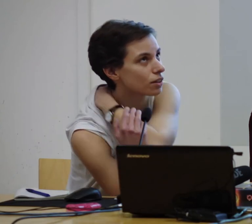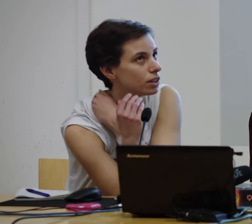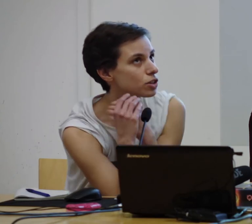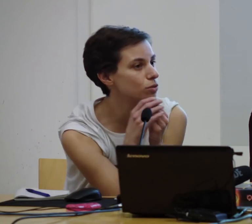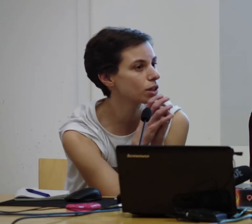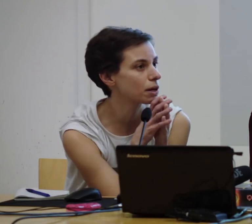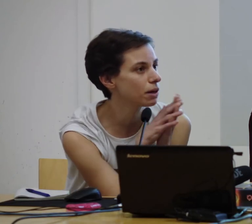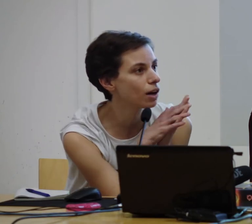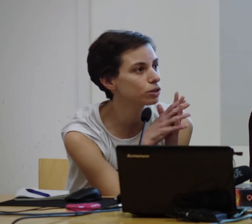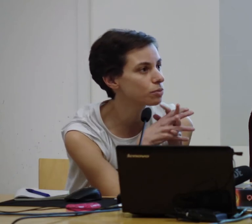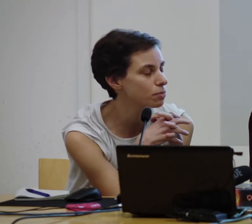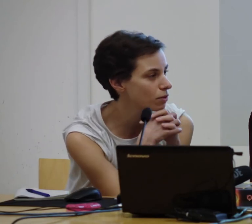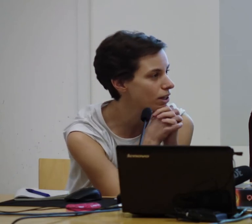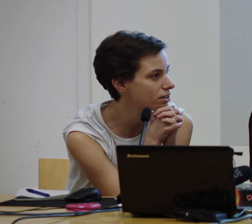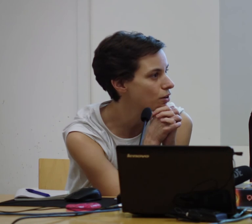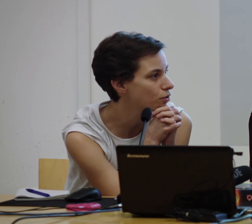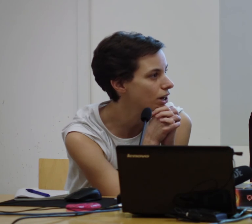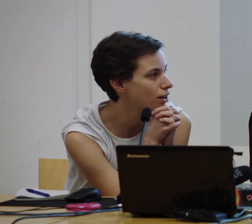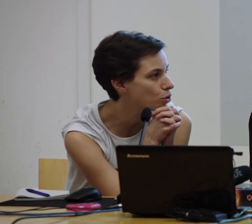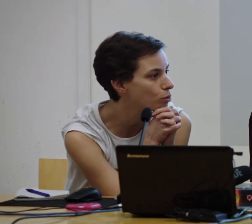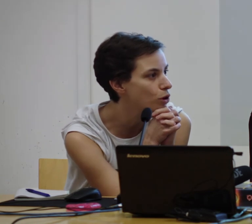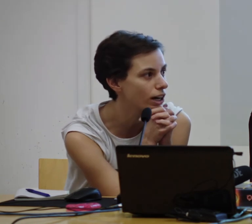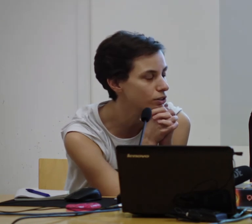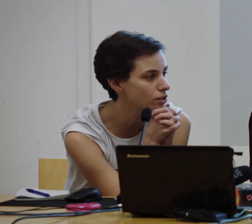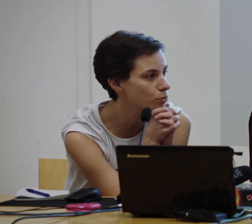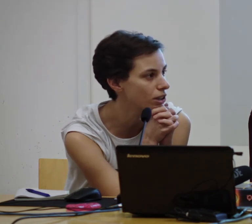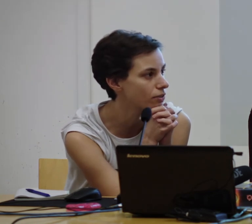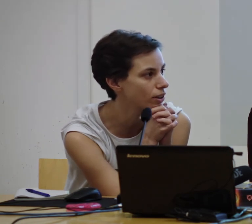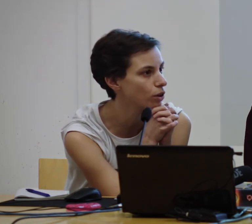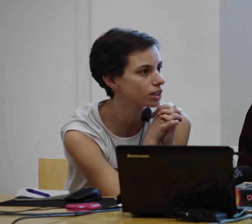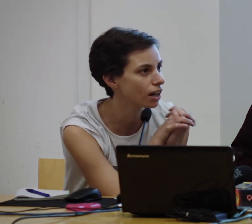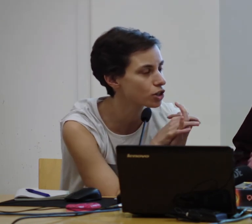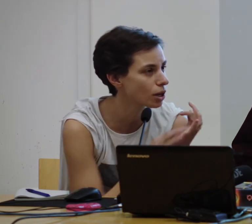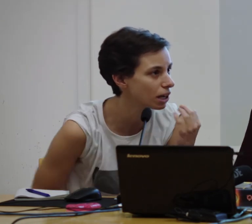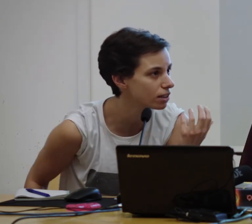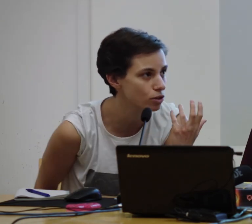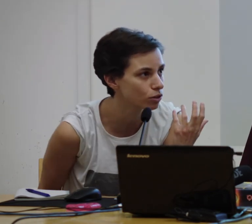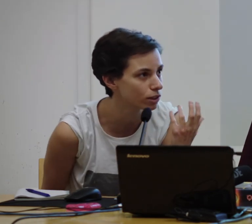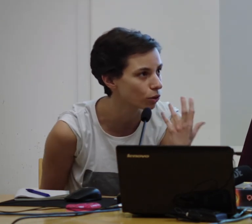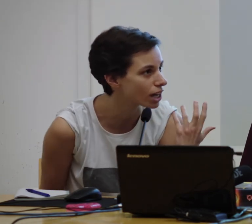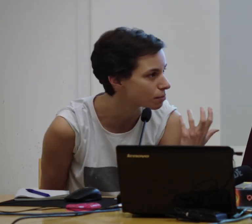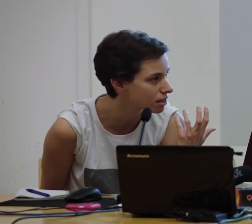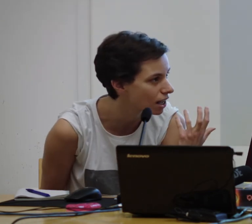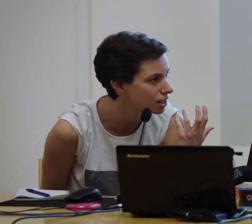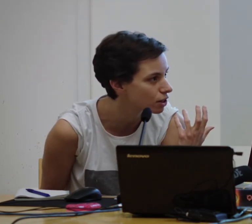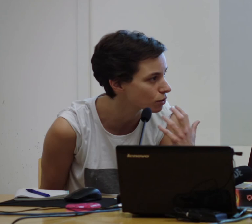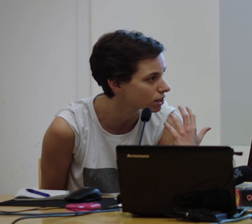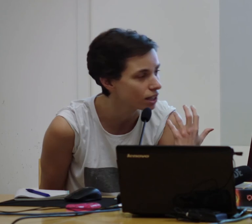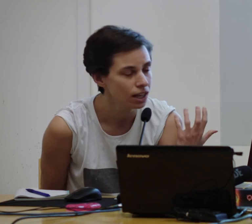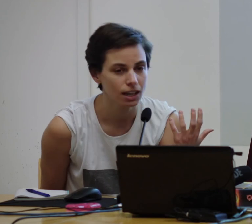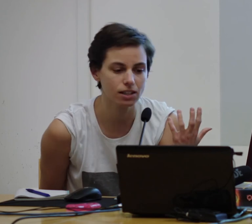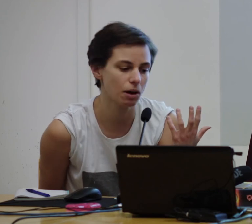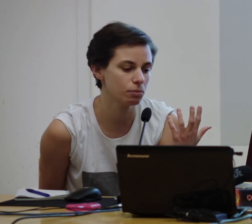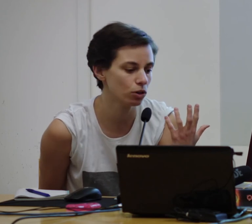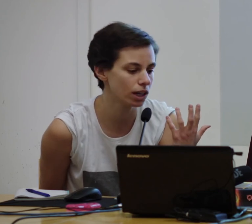procesy, ktoré v tých inštitúciách prebiehajú, ktorým smerom vlastne hovoria, ku komu a jak to tie skupiny reflektujú a tak ďalej, že napríklad nerozhodovať o nás bez nás, vieš, že